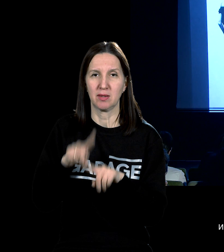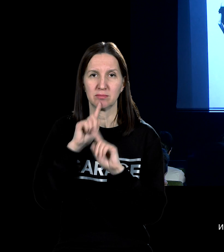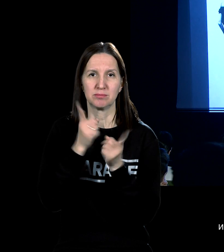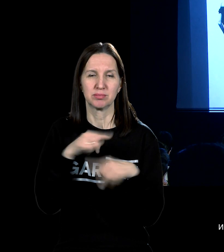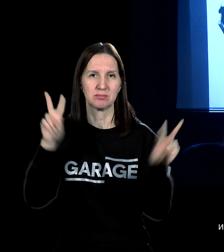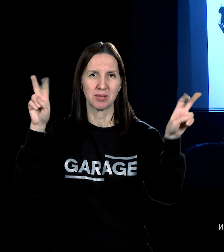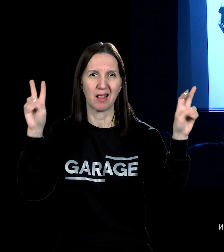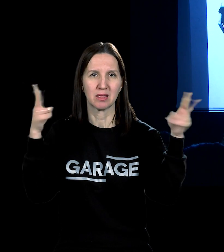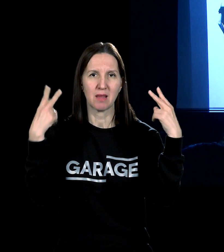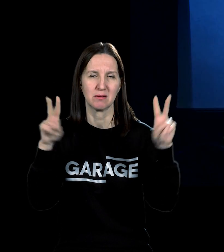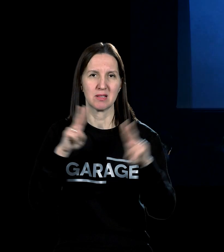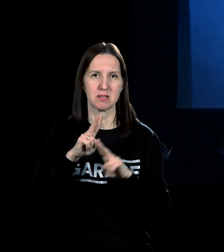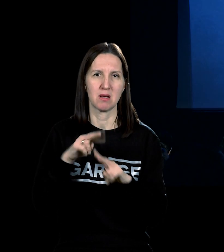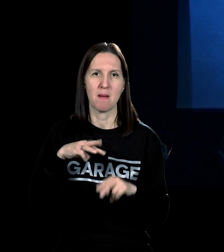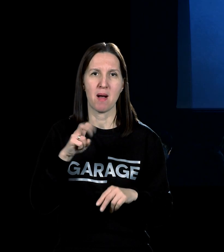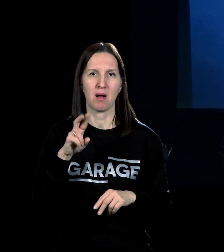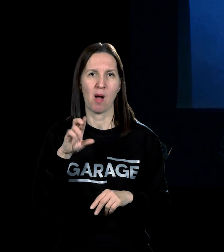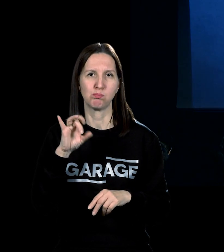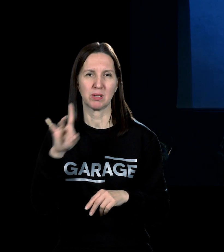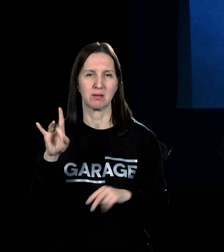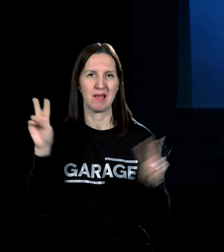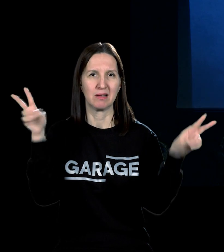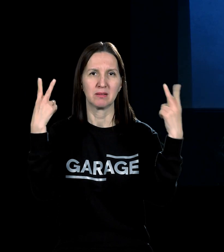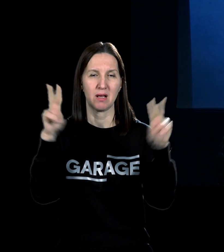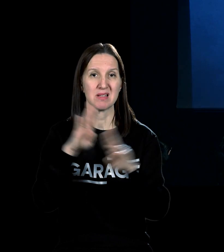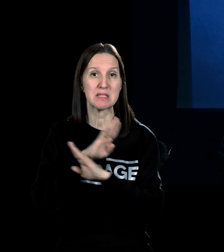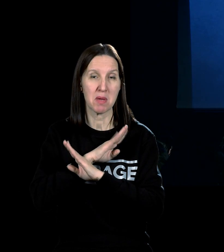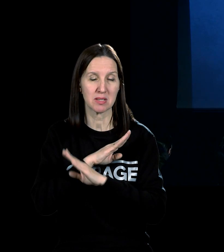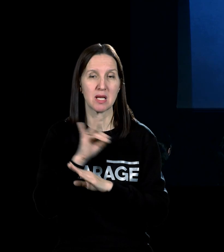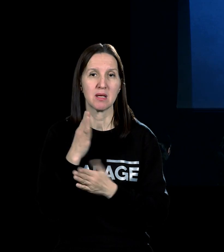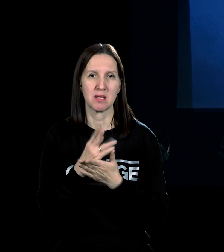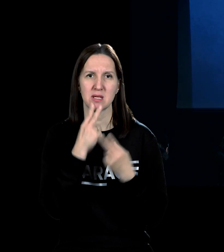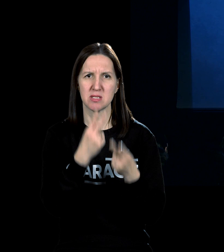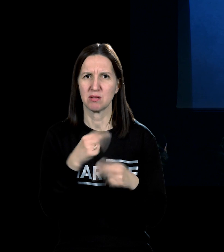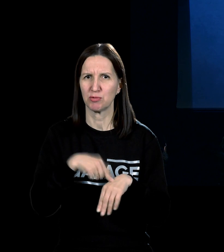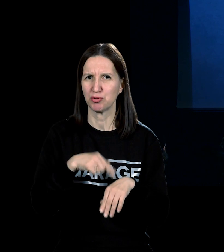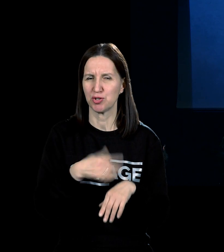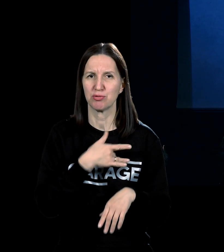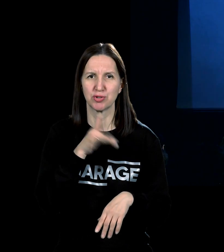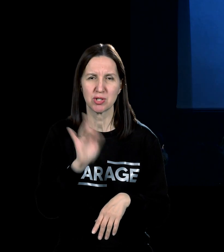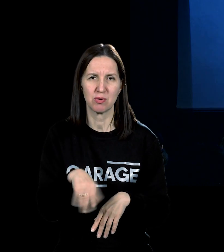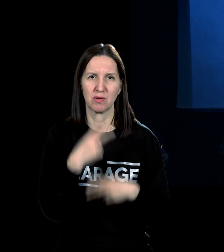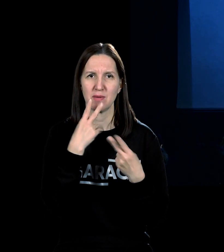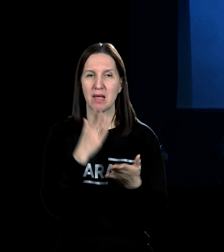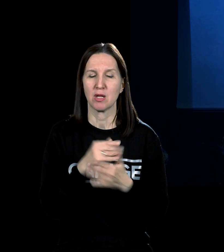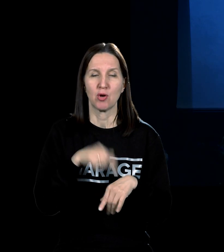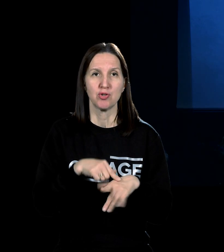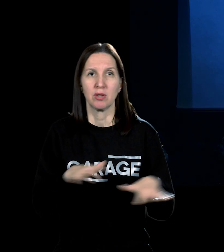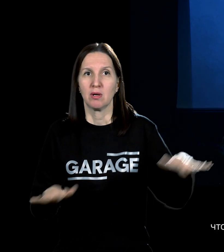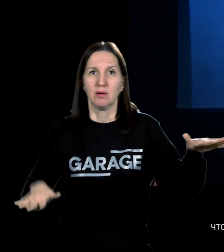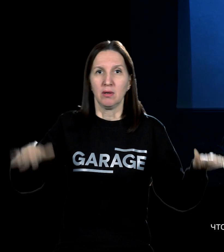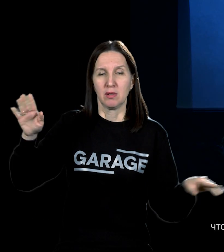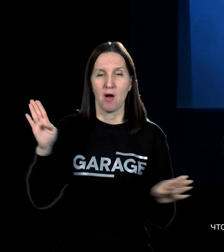невероятный танец смерти, да, «Данс макабр», который он... Смотрите, где есть ощущение жестокости, да, где есть ощущение невесомости при